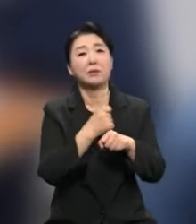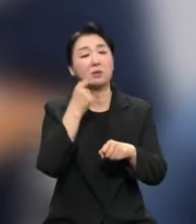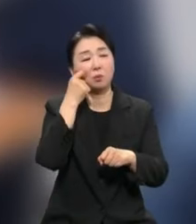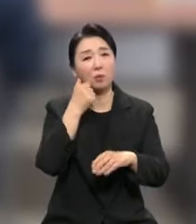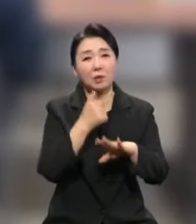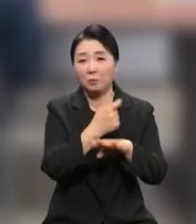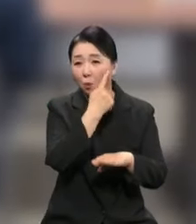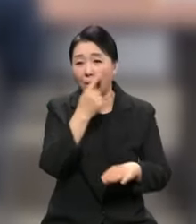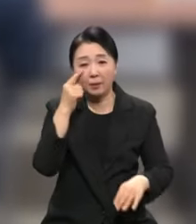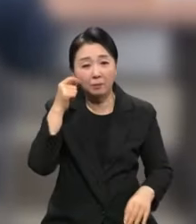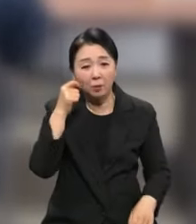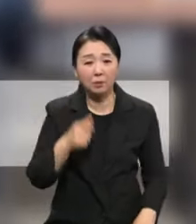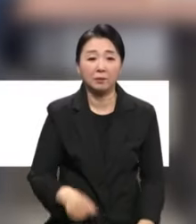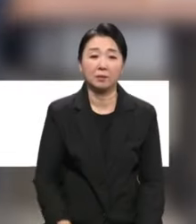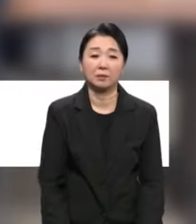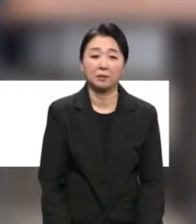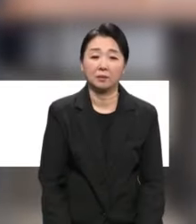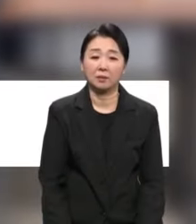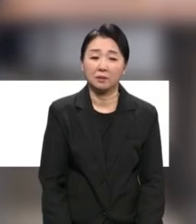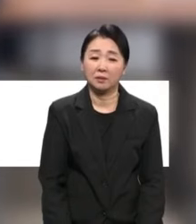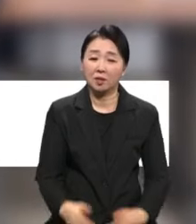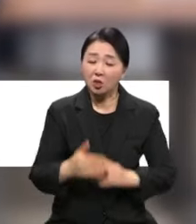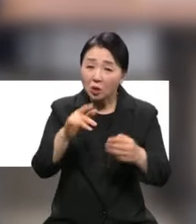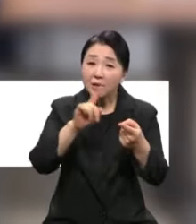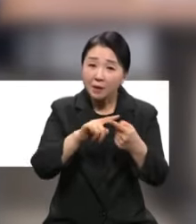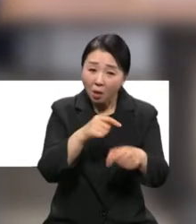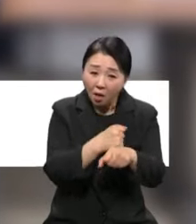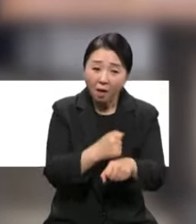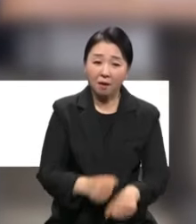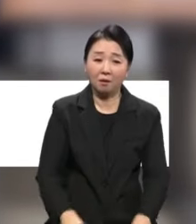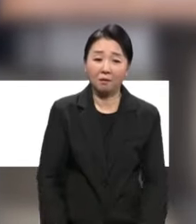때문입니다. 저희 차를 대표하는